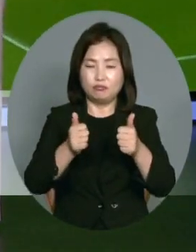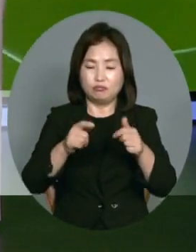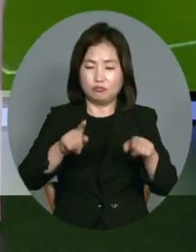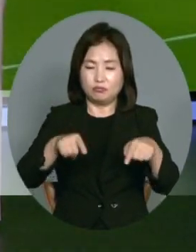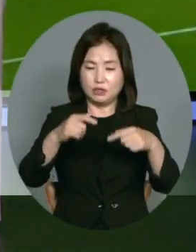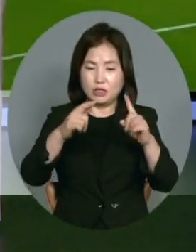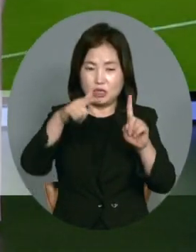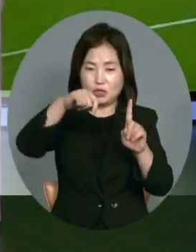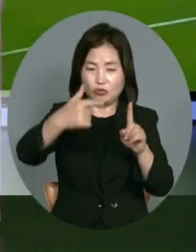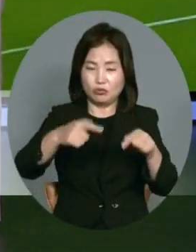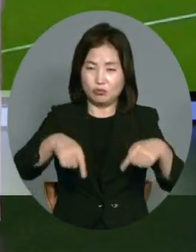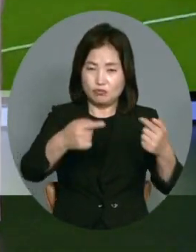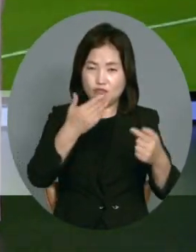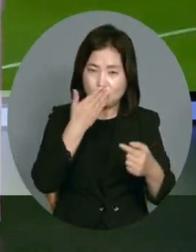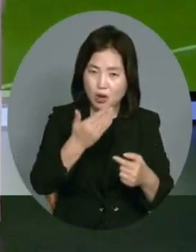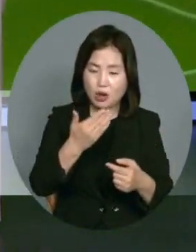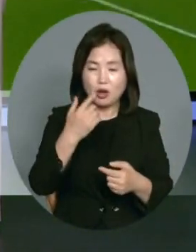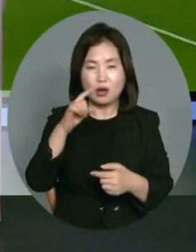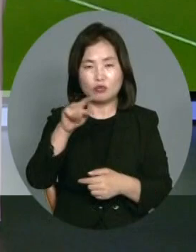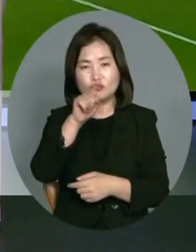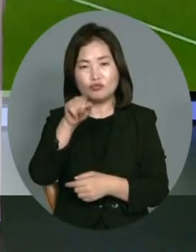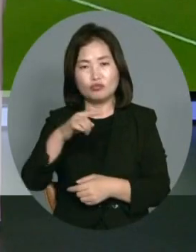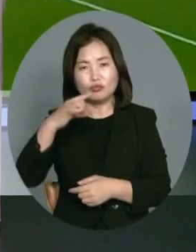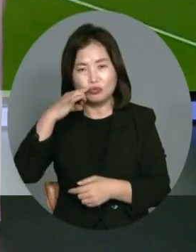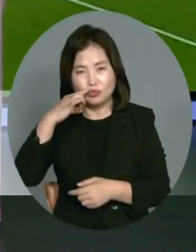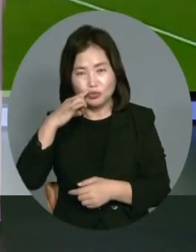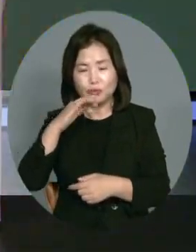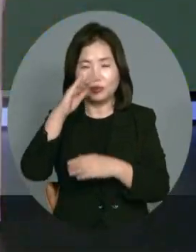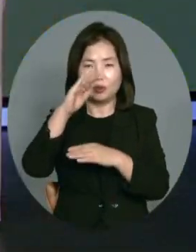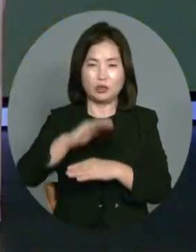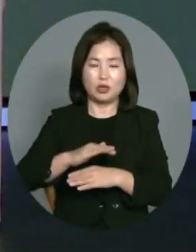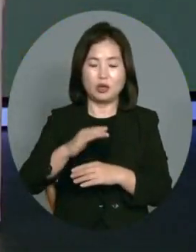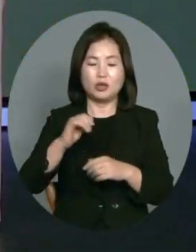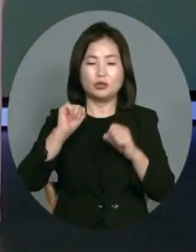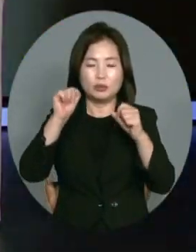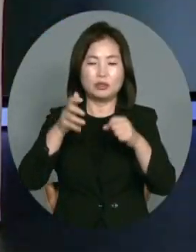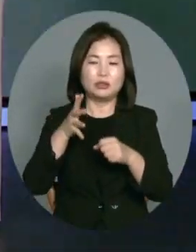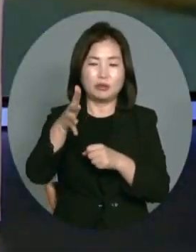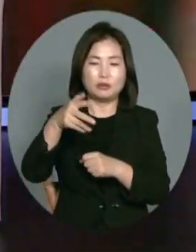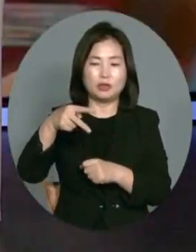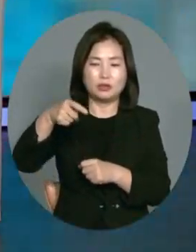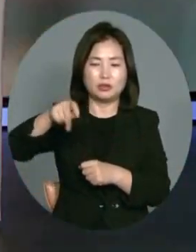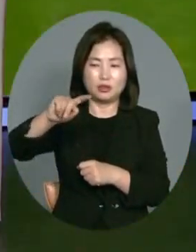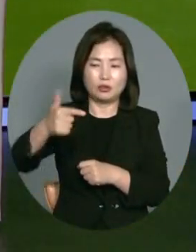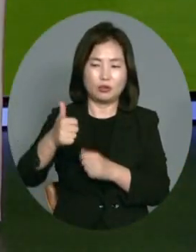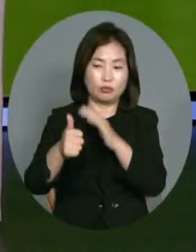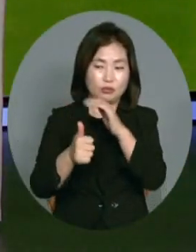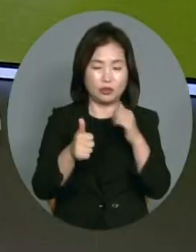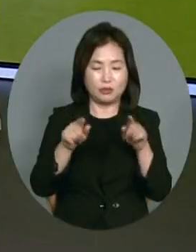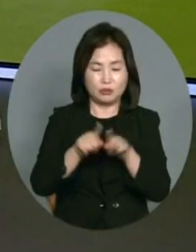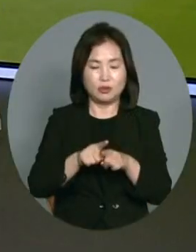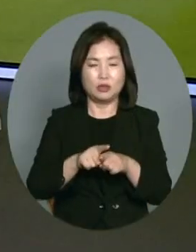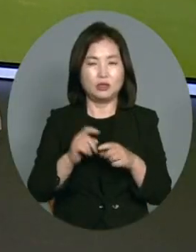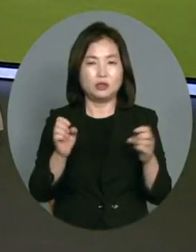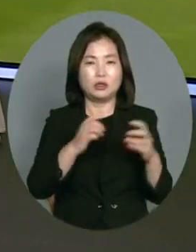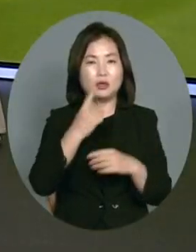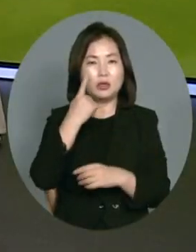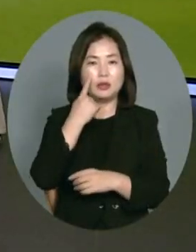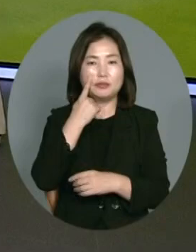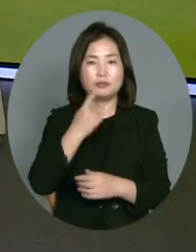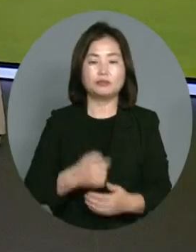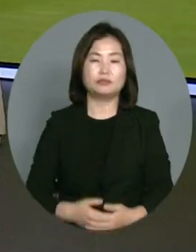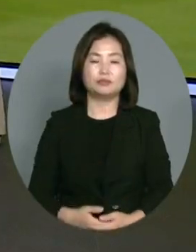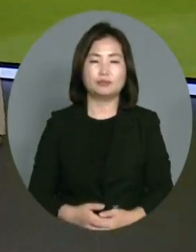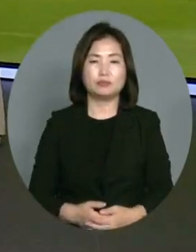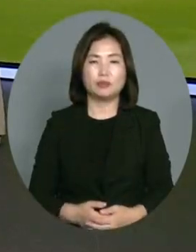있을지 앞으로의 일정과 또 그 가능성 경우의 수 스포츠 담당 석원 기자와 함께 알아보도록 하겠습니다. 석 기자,